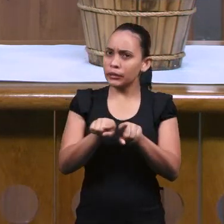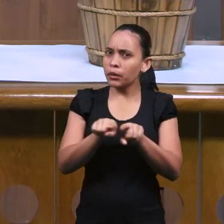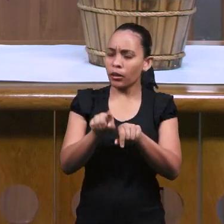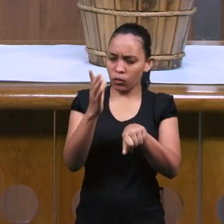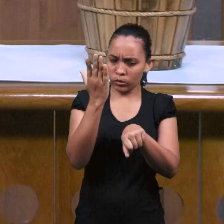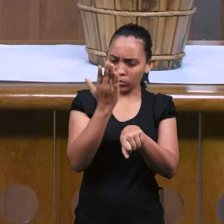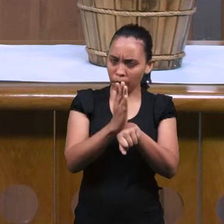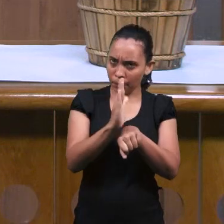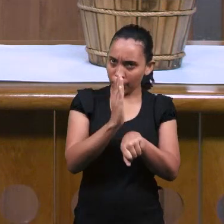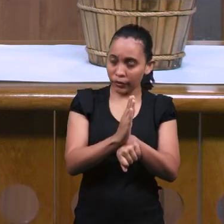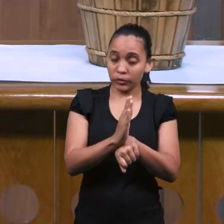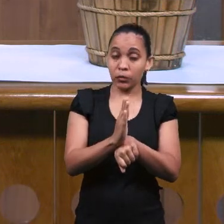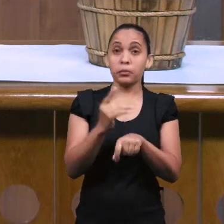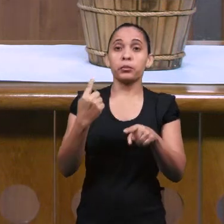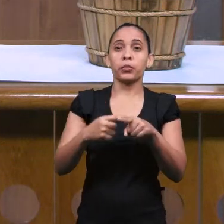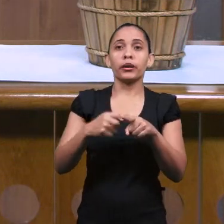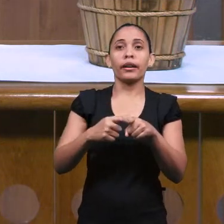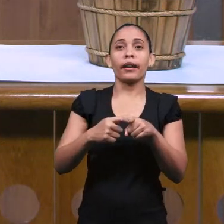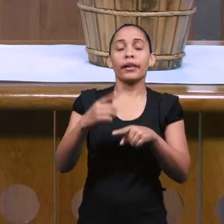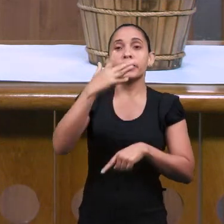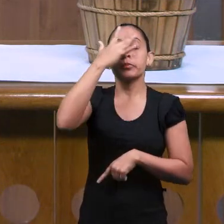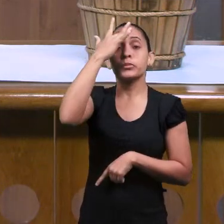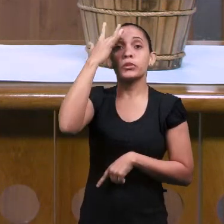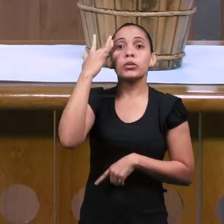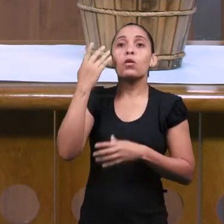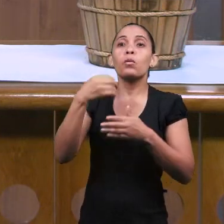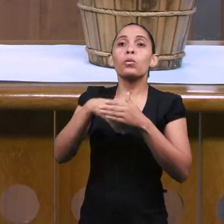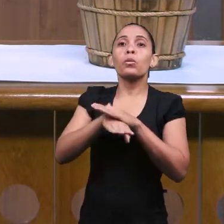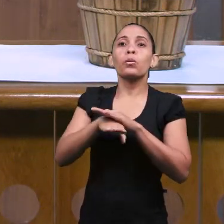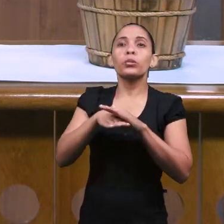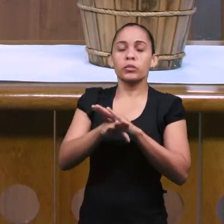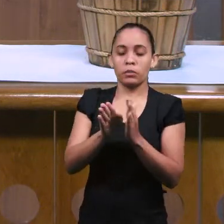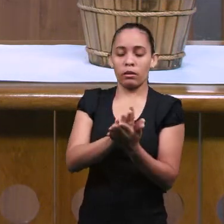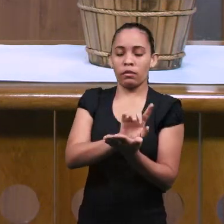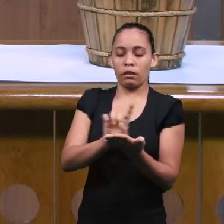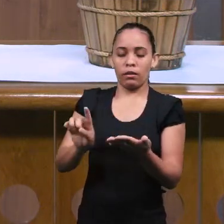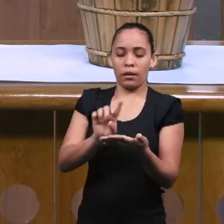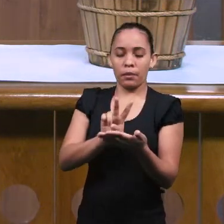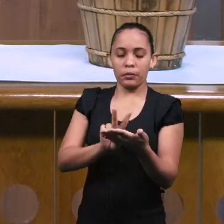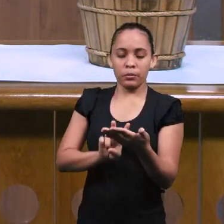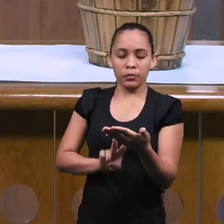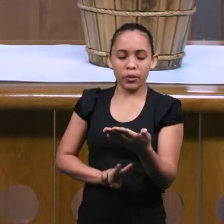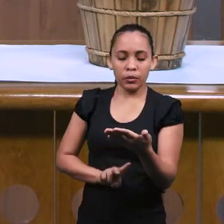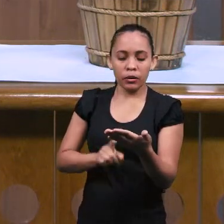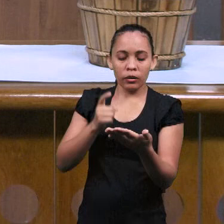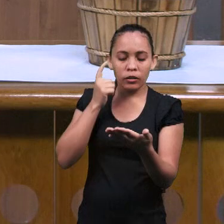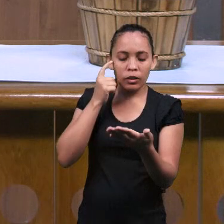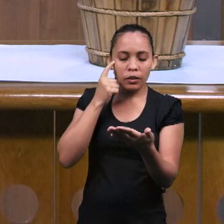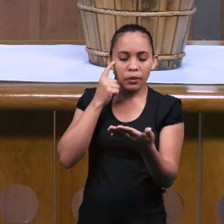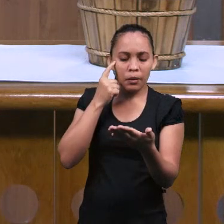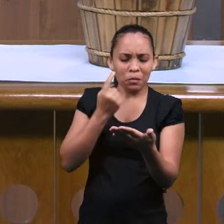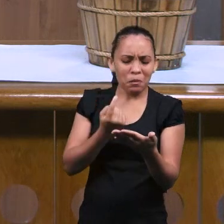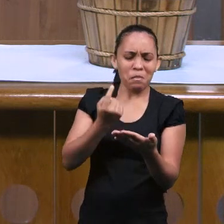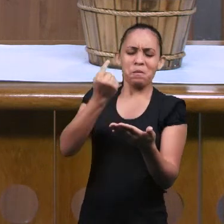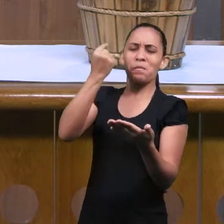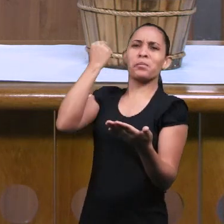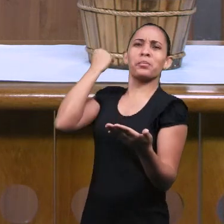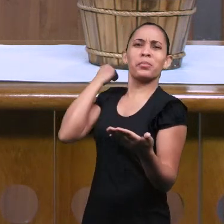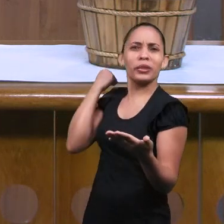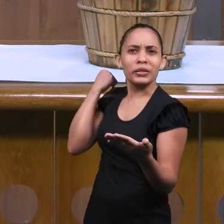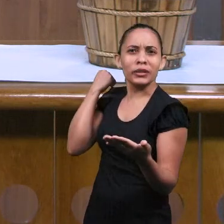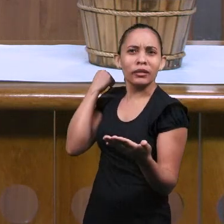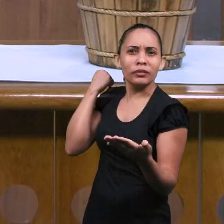sont habituées à lire la Bible comme si tout était dans le passé. Tout était dans le passé. Non, la